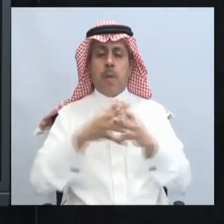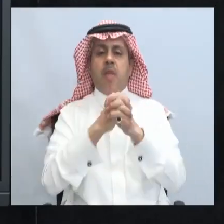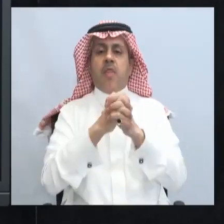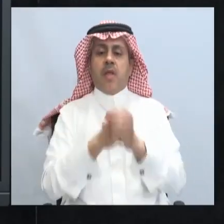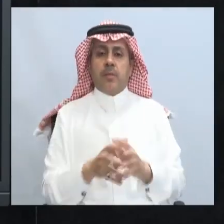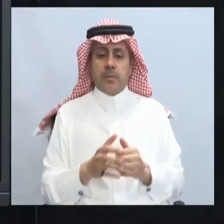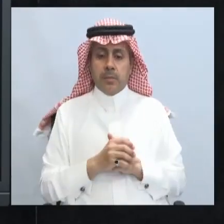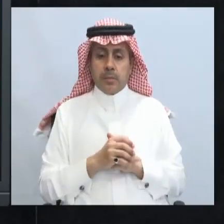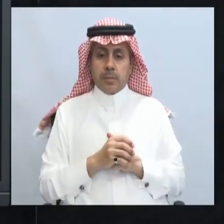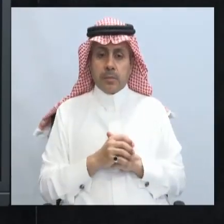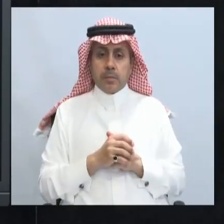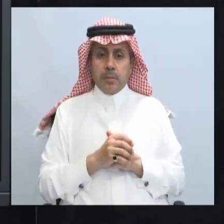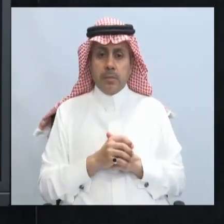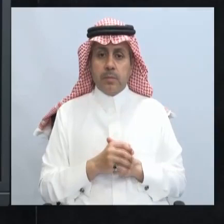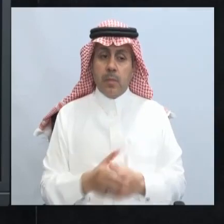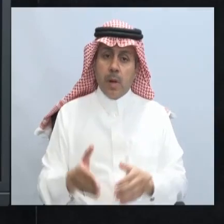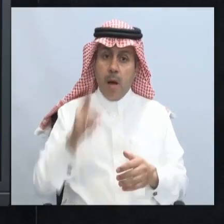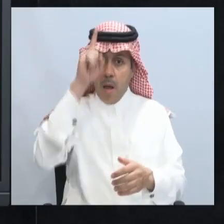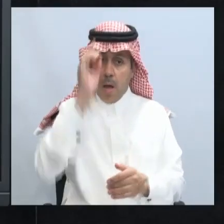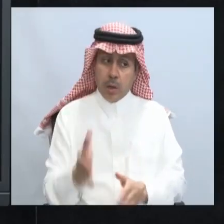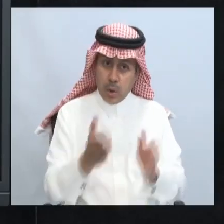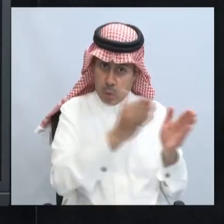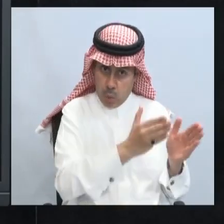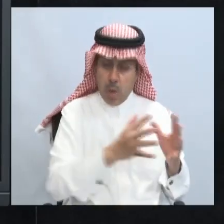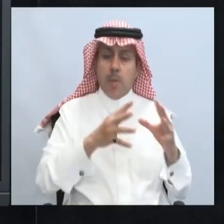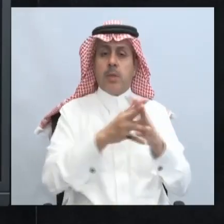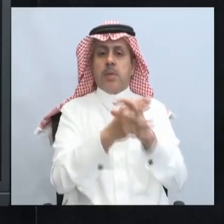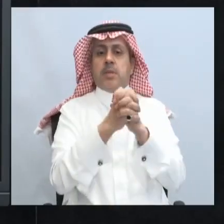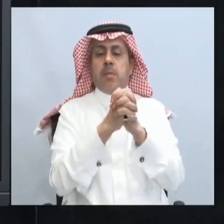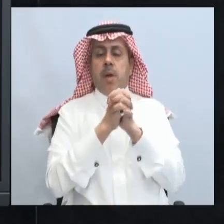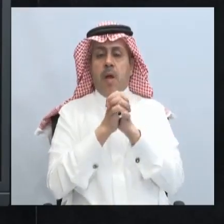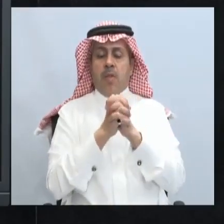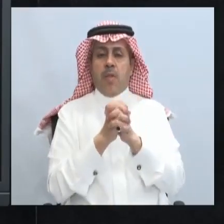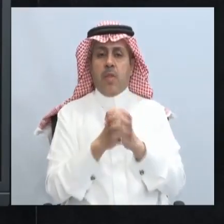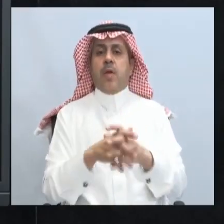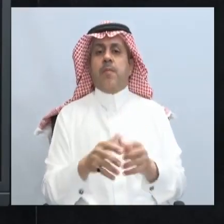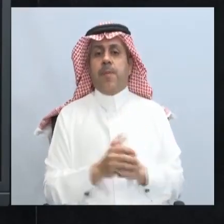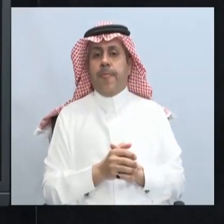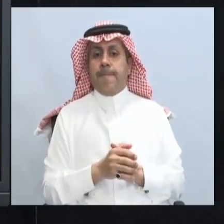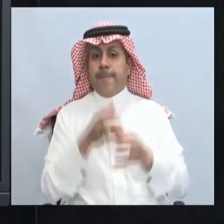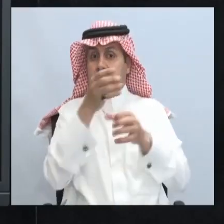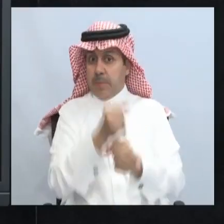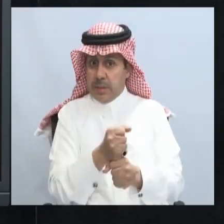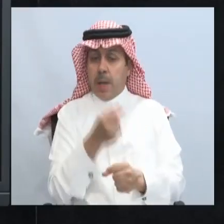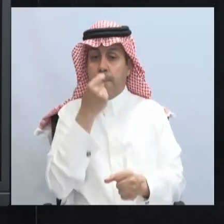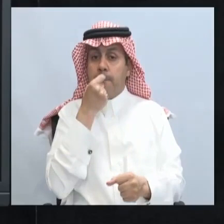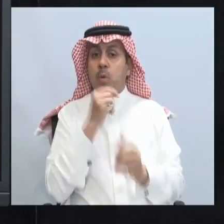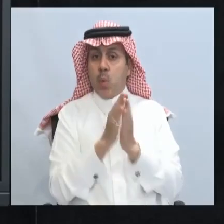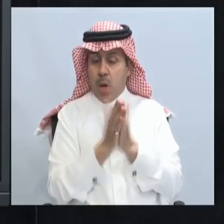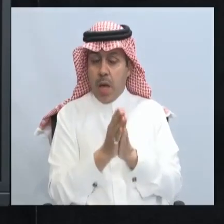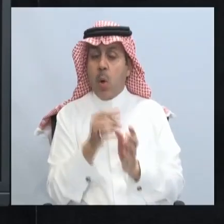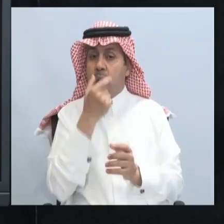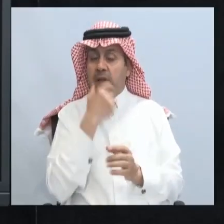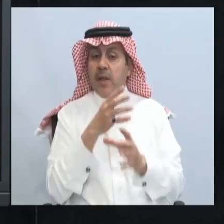الايه الكريمه تعطينا اشاره على ان الاعتصام بالكتاب والسنه هو ما يؤدي الى الائتلاف الى